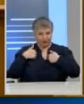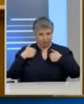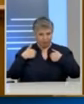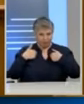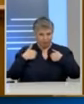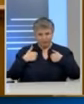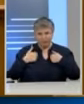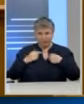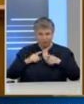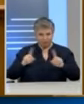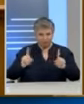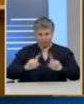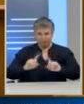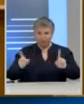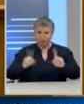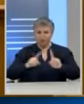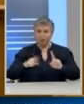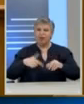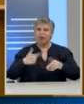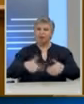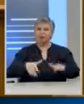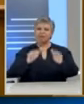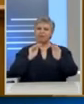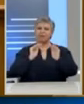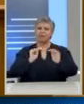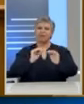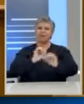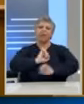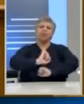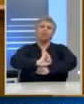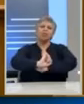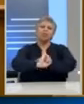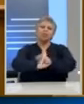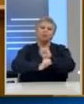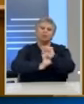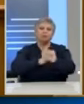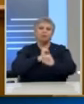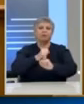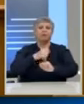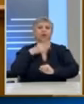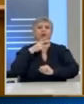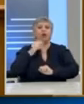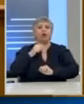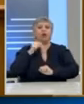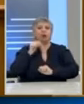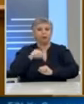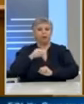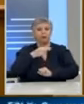την προσπάθεια. Γιατί αυτή η προσπάθεια είναι τελικά ζήτημα δημοκρατίας. Σας ευχαριστώ πολύ.